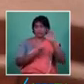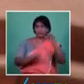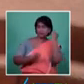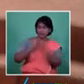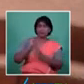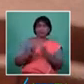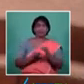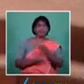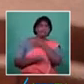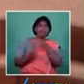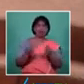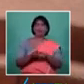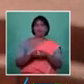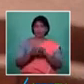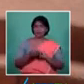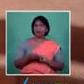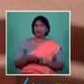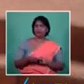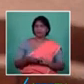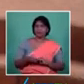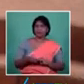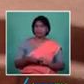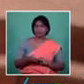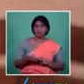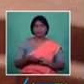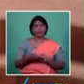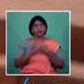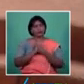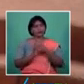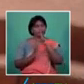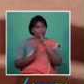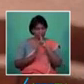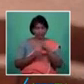මහා බයිට් එකක් වෙලා තියෙනවා. ඒ නිසා ගරු කතානායකතුමනි මම ඔබතුමාගේ ඉතාමත් ගෞරවයෙන්